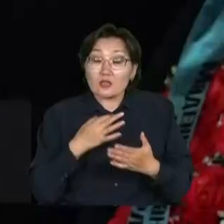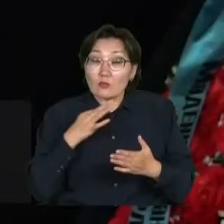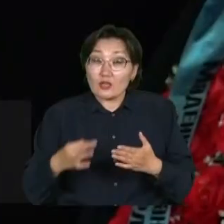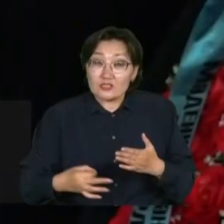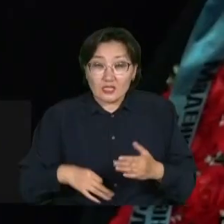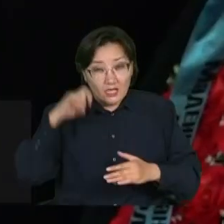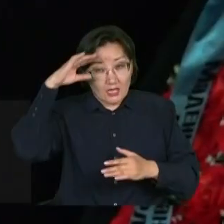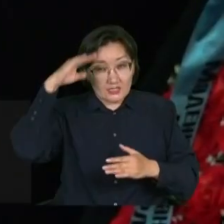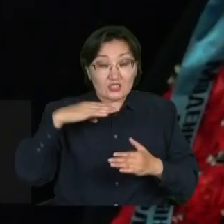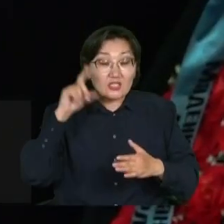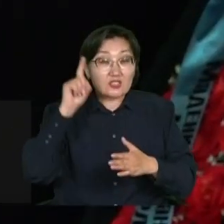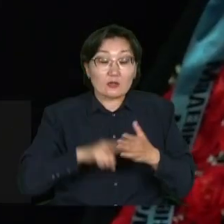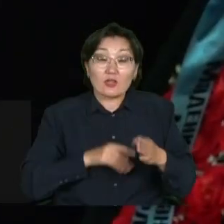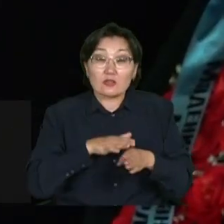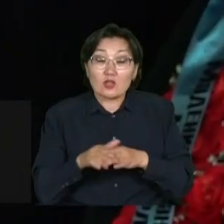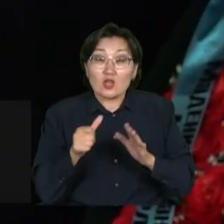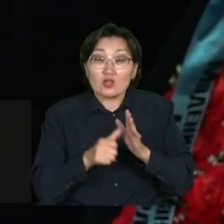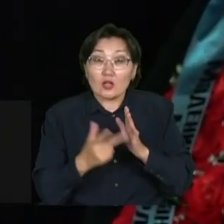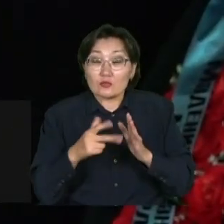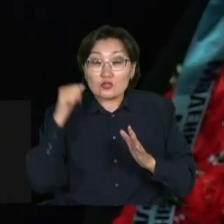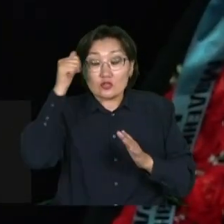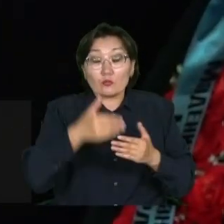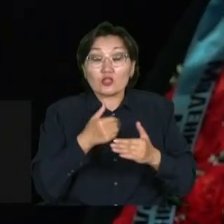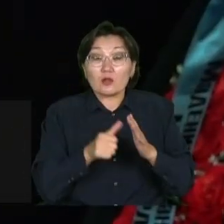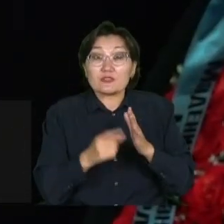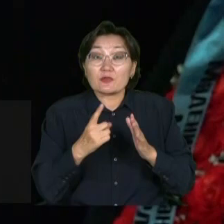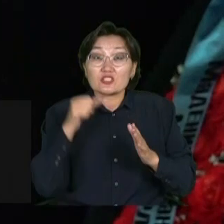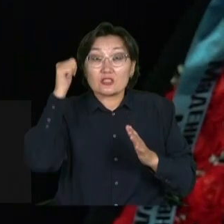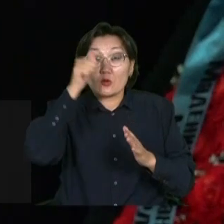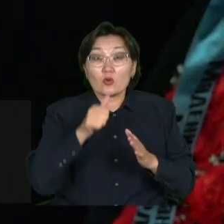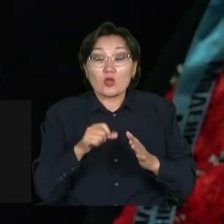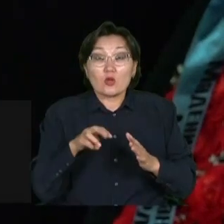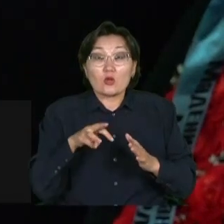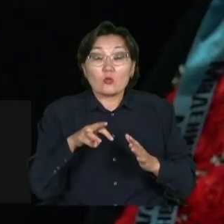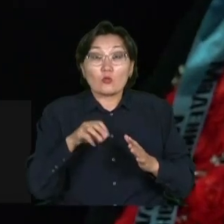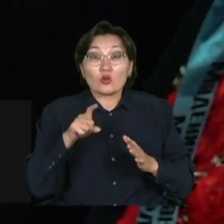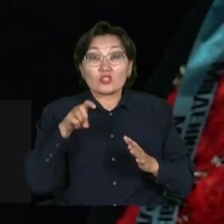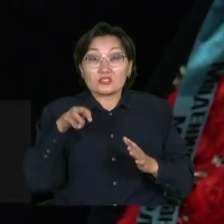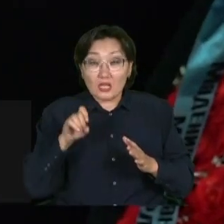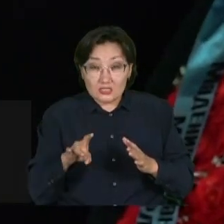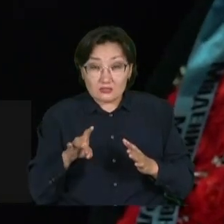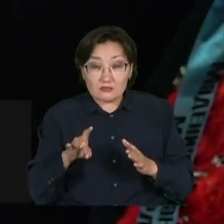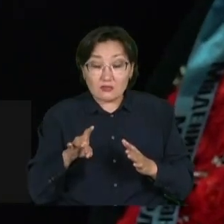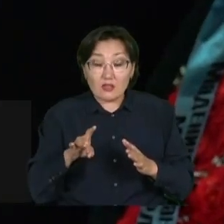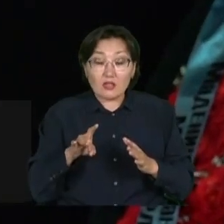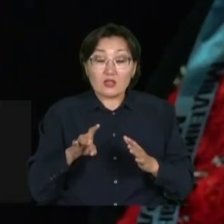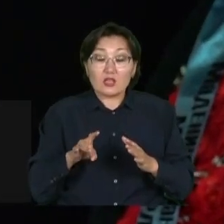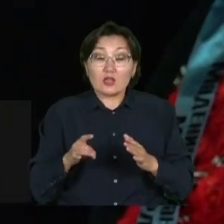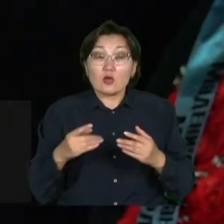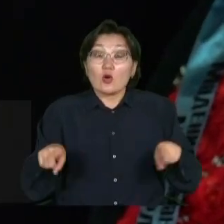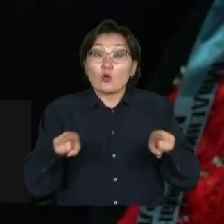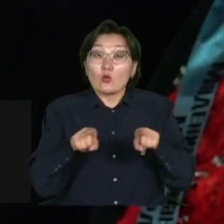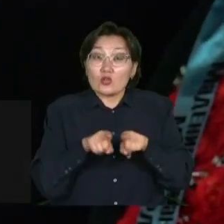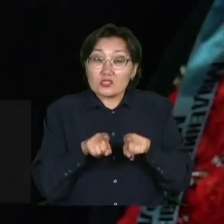Осыдан 63 жыл бұрын 61 жылы Мұхтар Омарқұлұлы Әуезовті шығарып